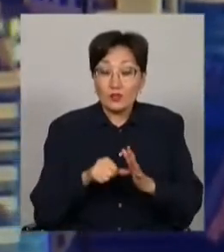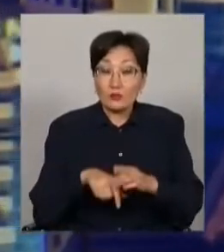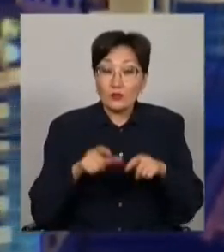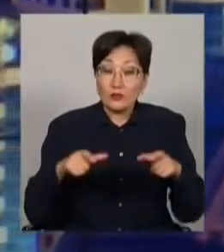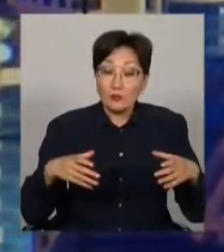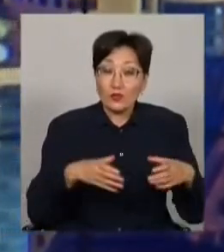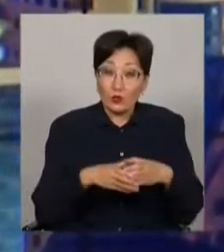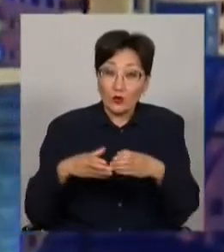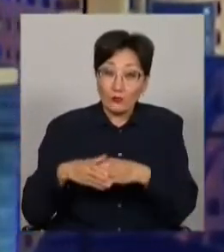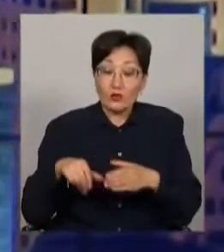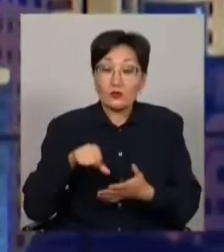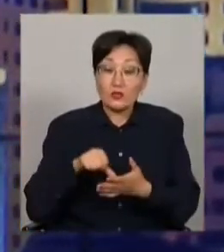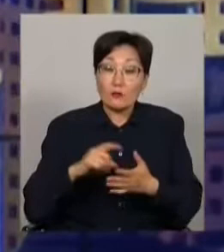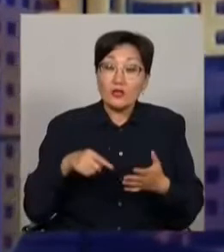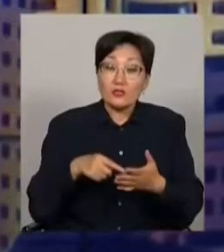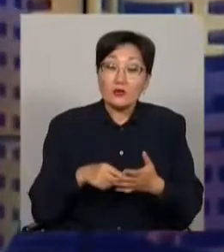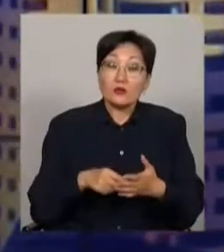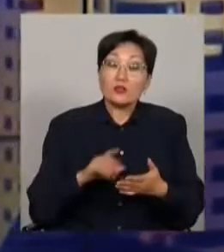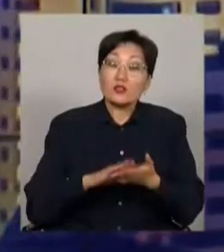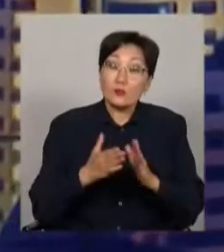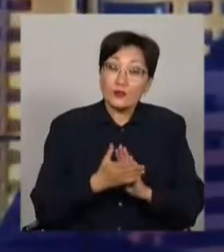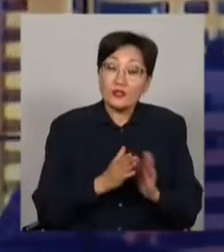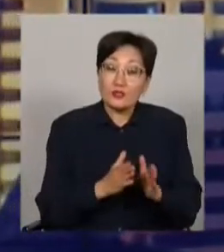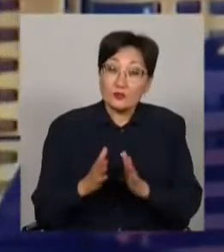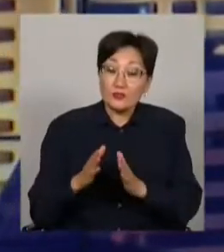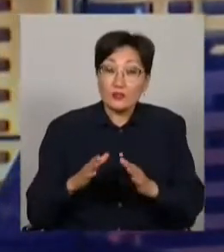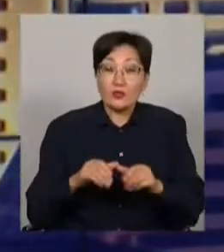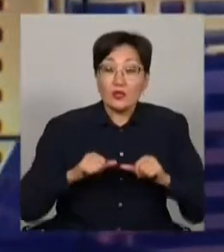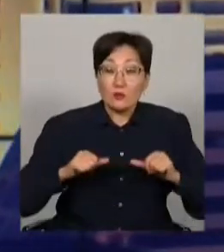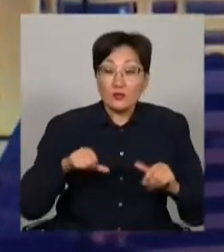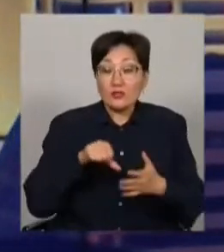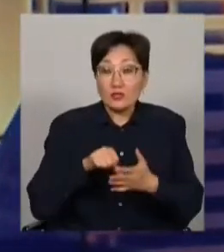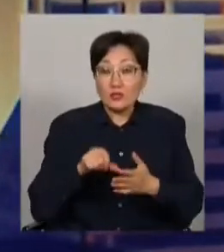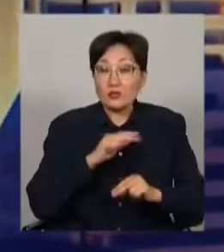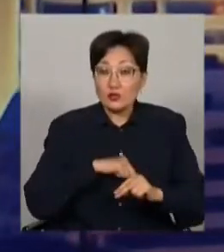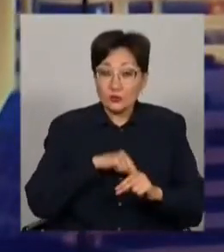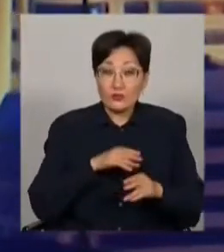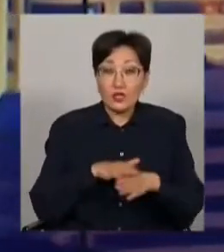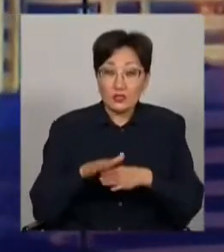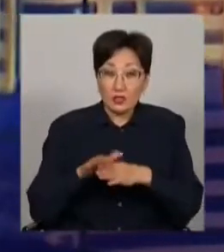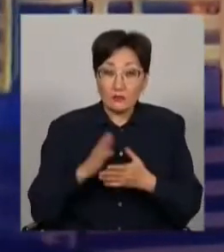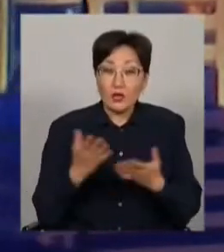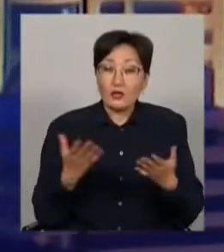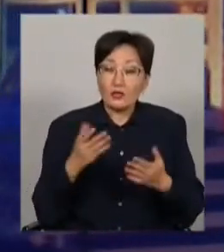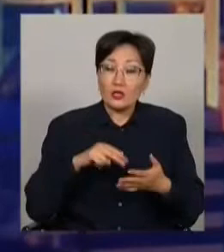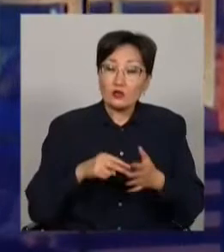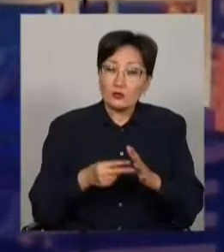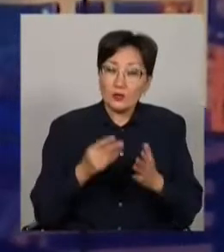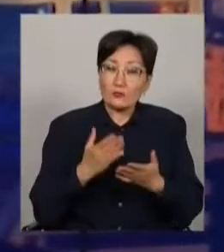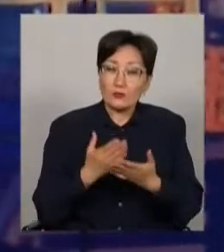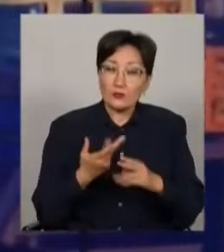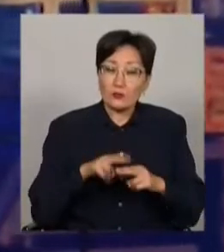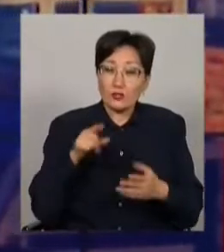азаматтық қоғам өкілдері. Мегаполистің тыныс тіршілігін реттеуде кеңес мүшелері қандай жұмыстар атқарып жатыр, нендей жоспары бар?